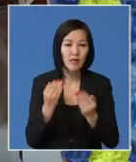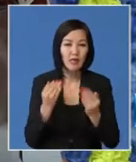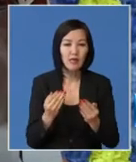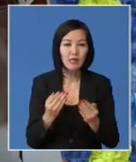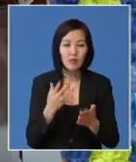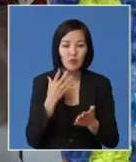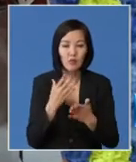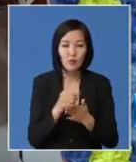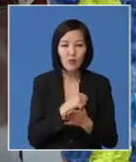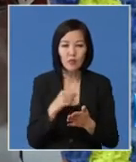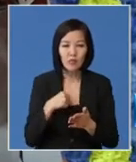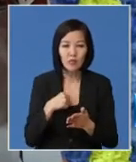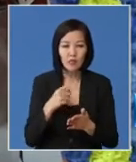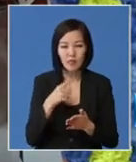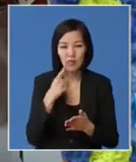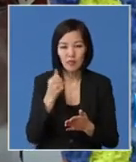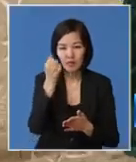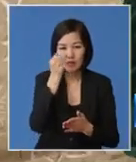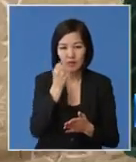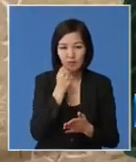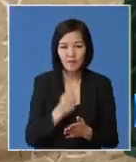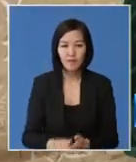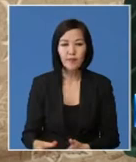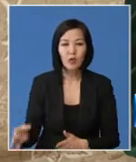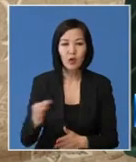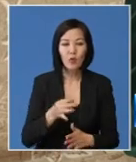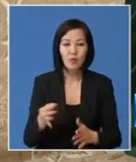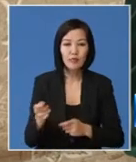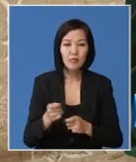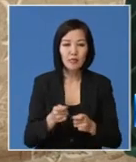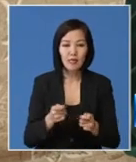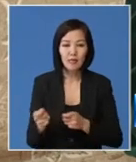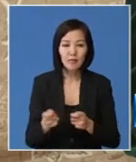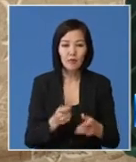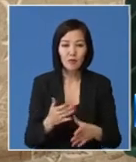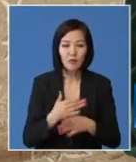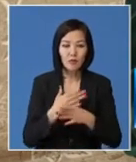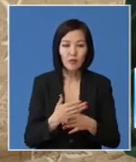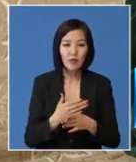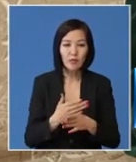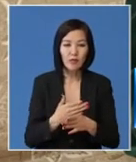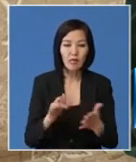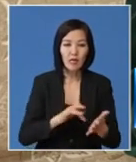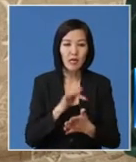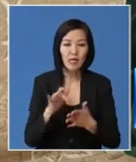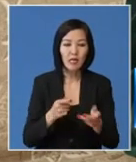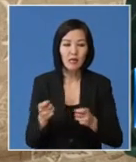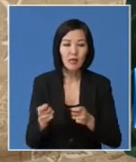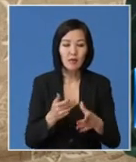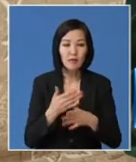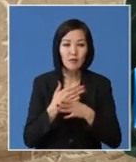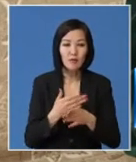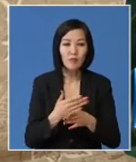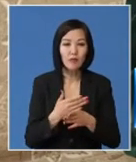деген ақ тілеуін жаудырудан шаршамайды. Облыстық әкімнің көмегімен және қалалық әкімнің